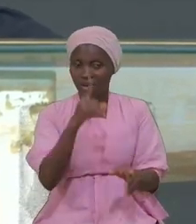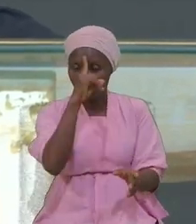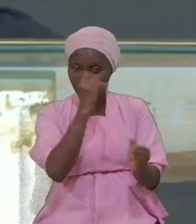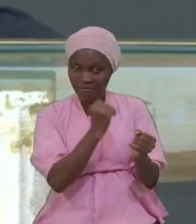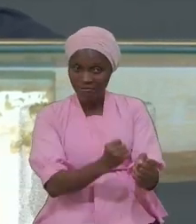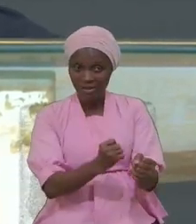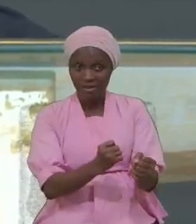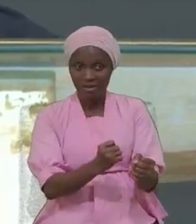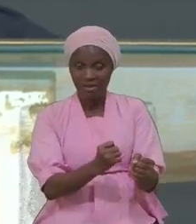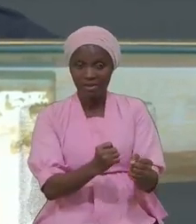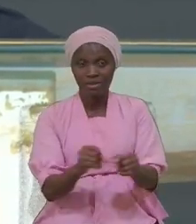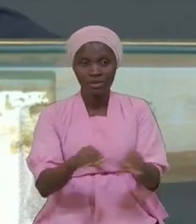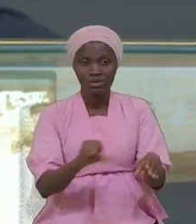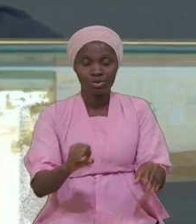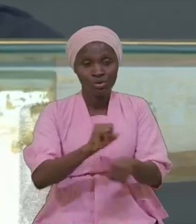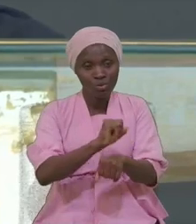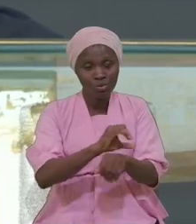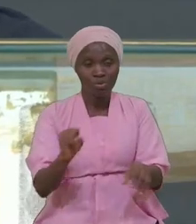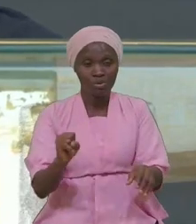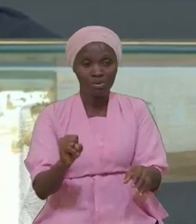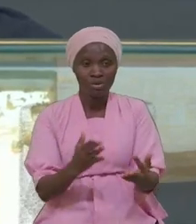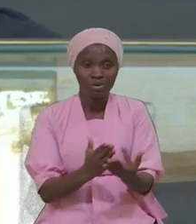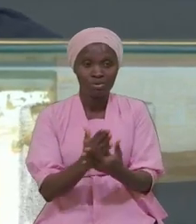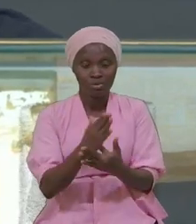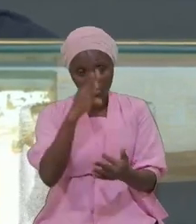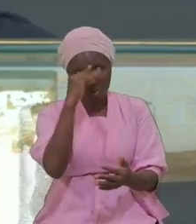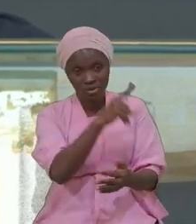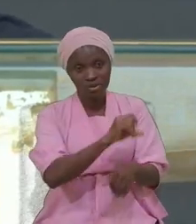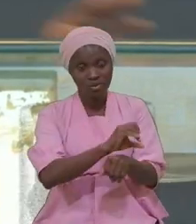La foi faisant des exploits avec ses œuvres.